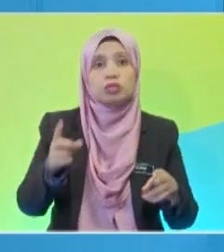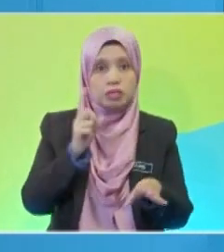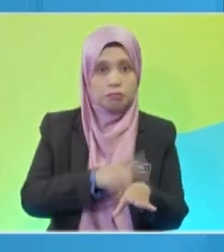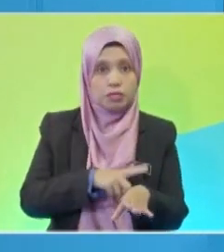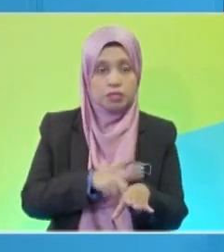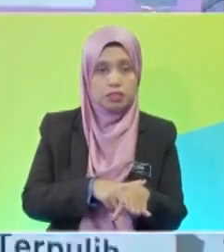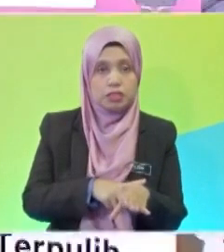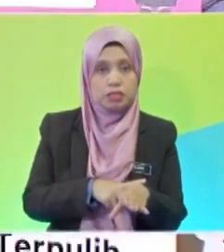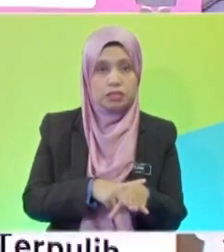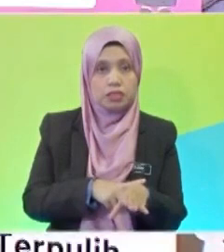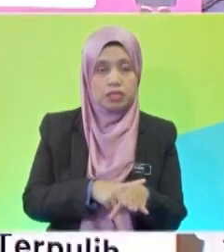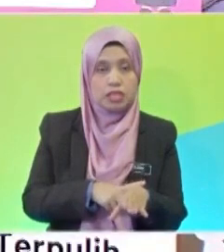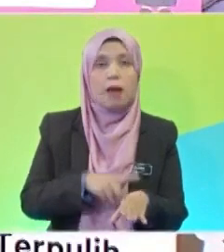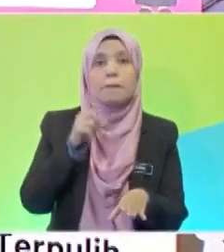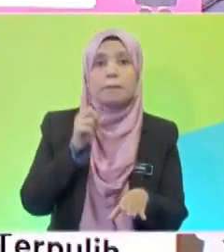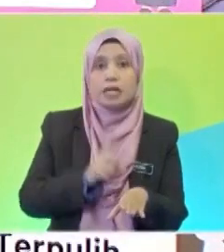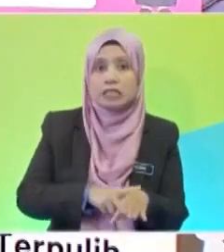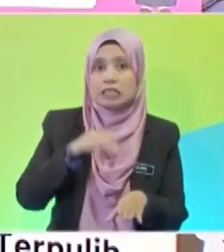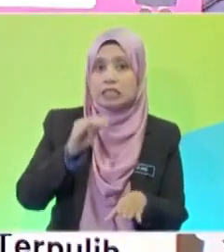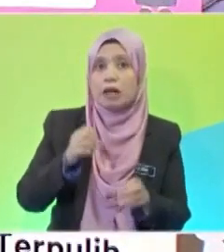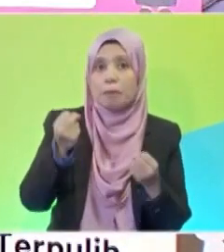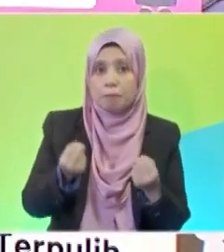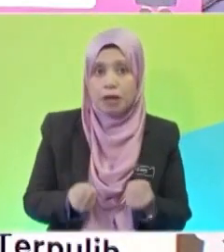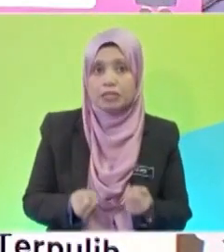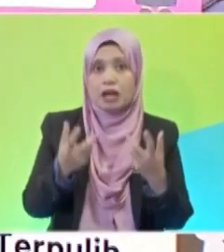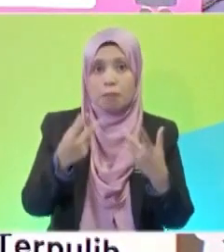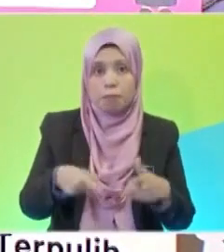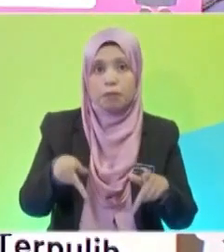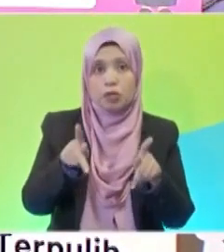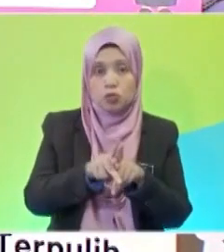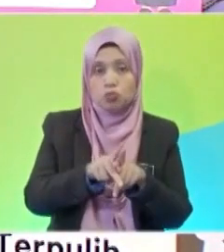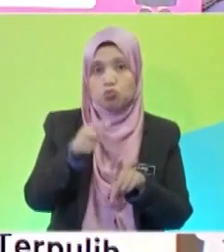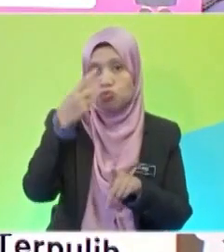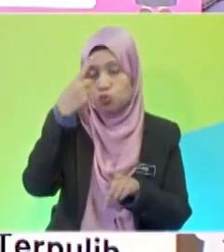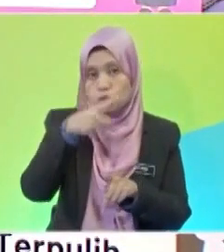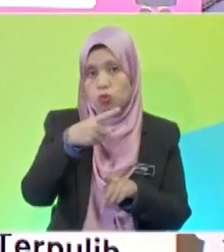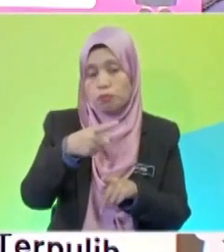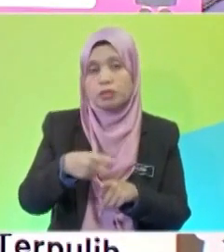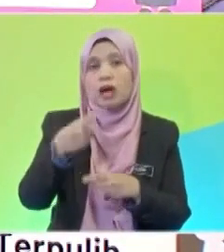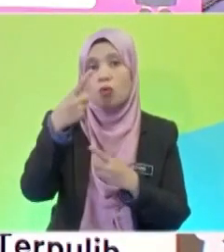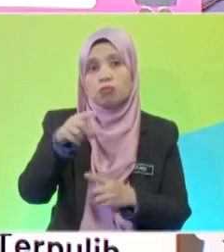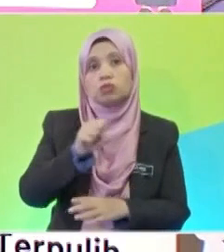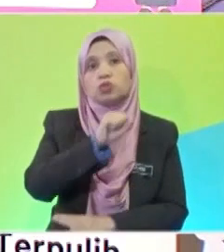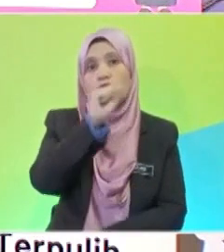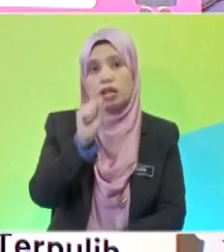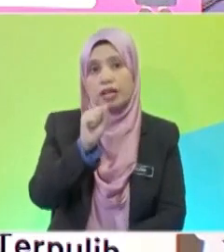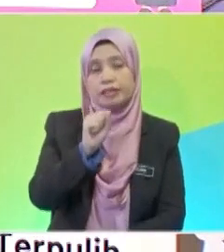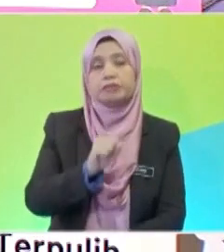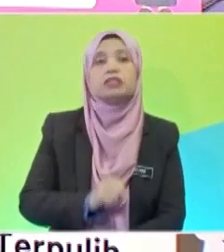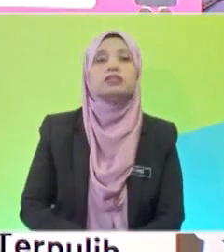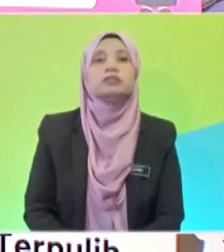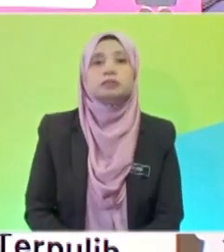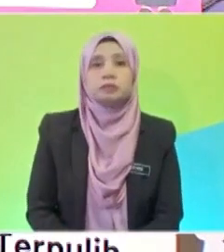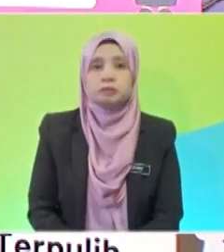tu, masa yang banyak perlu diperuntukkan untuk menjawab. Baik. Jadi kena pandai uruskan masa